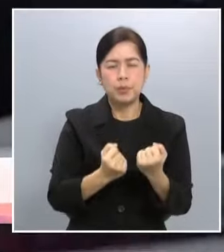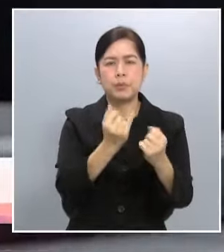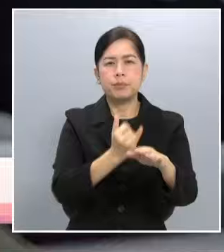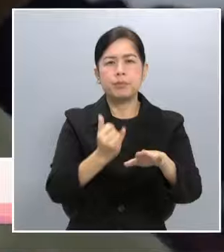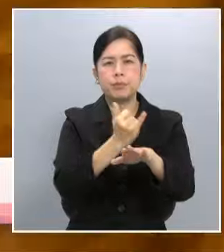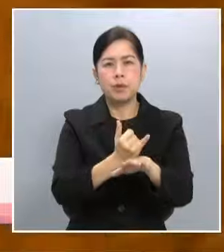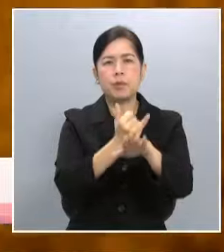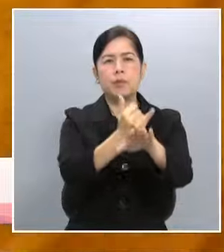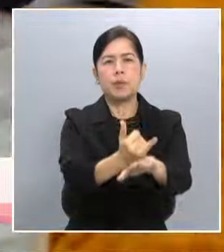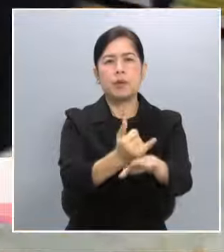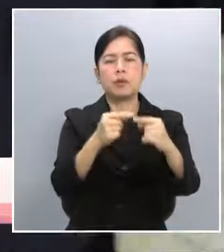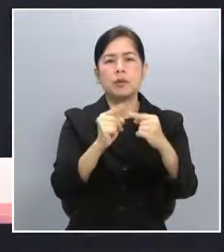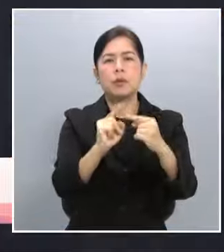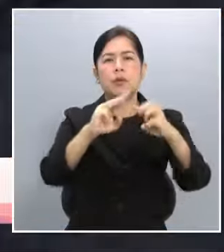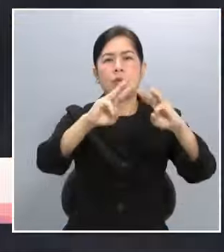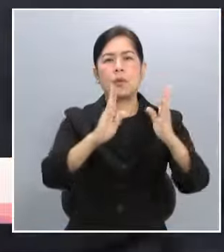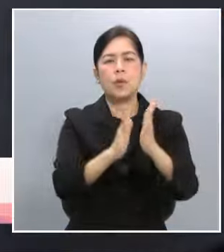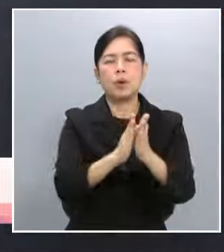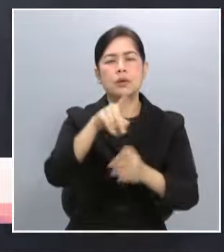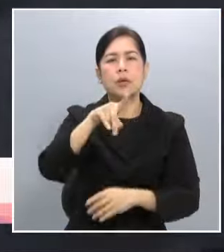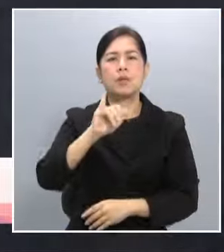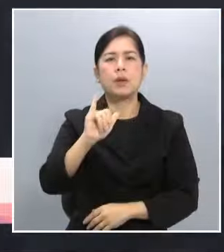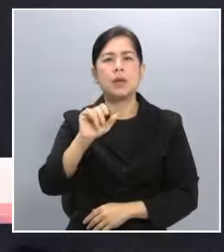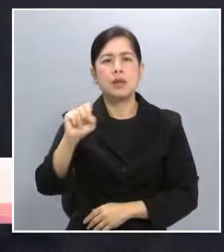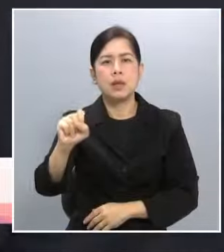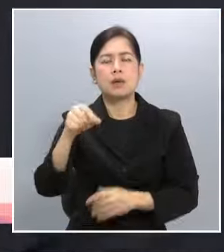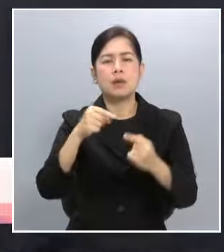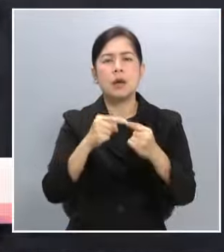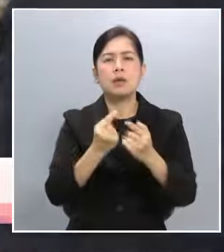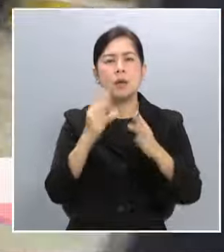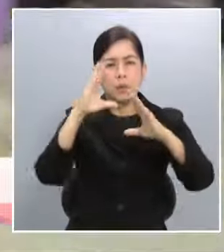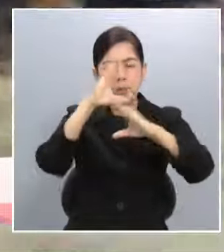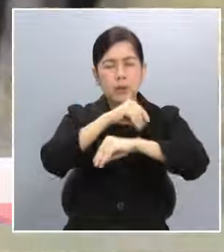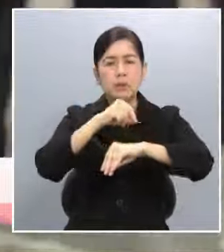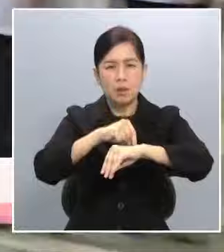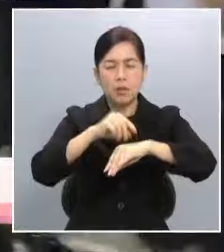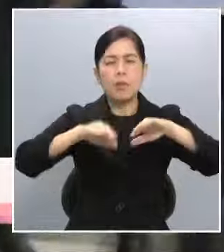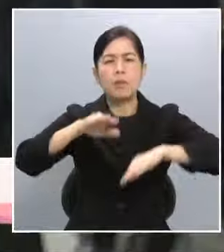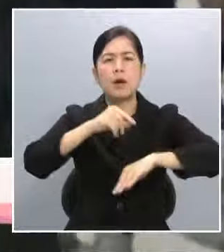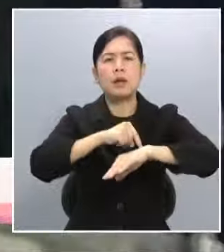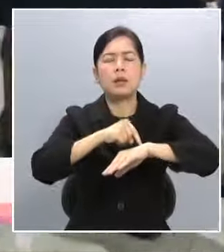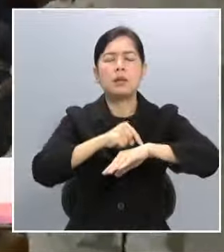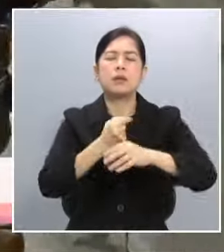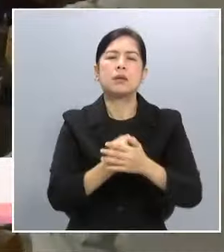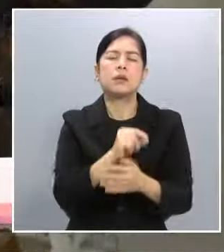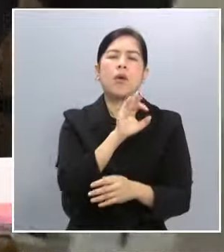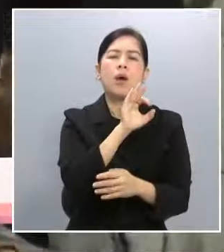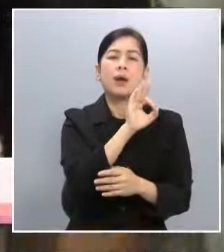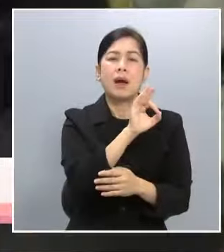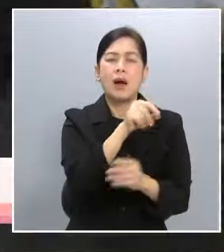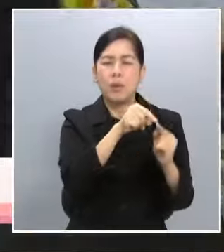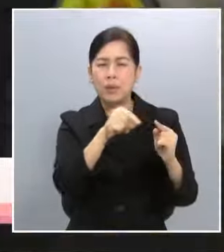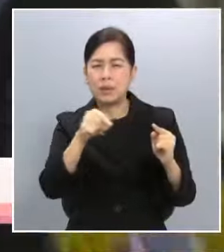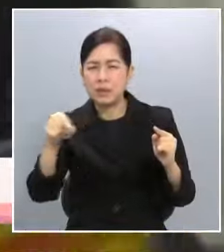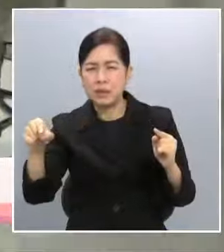ามขบวนแรกเดินทางไปถึงโรงเรียนประมาณช่วง 3:30 ขบวนสุดท้าย 2:00